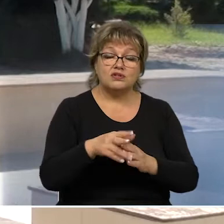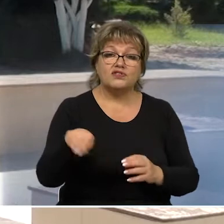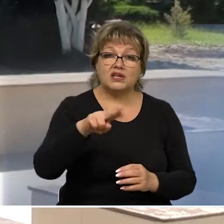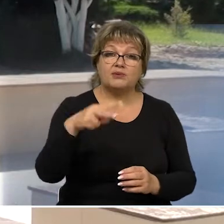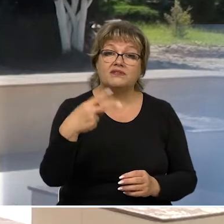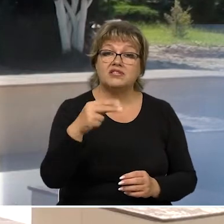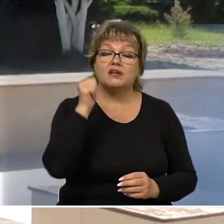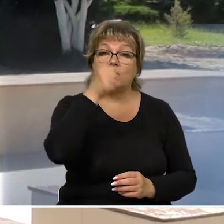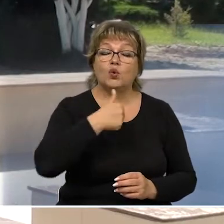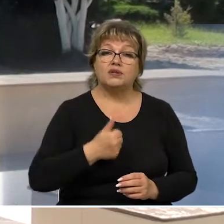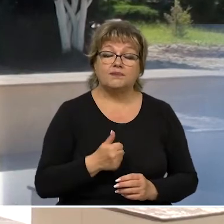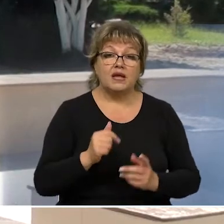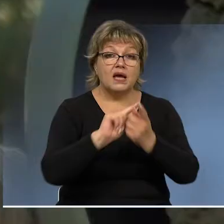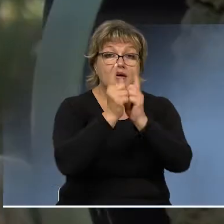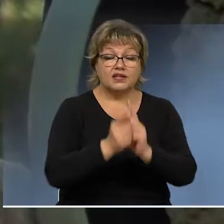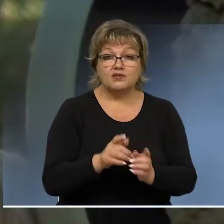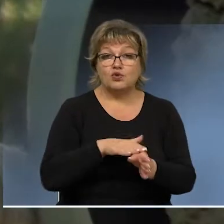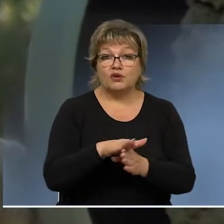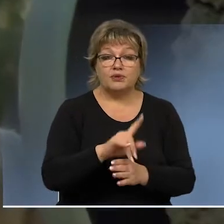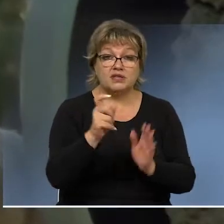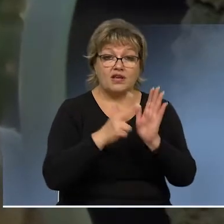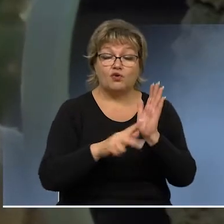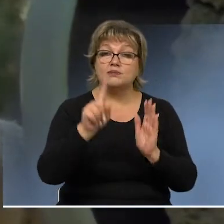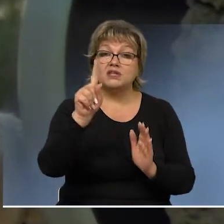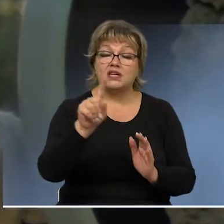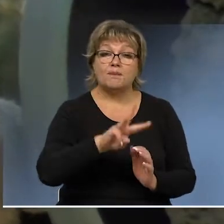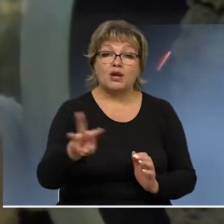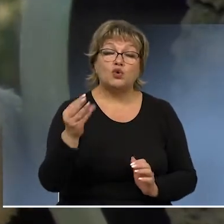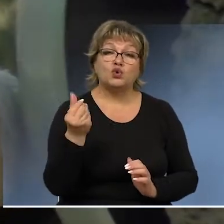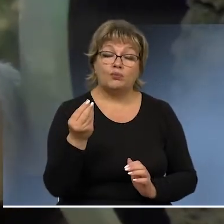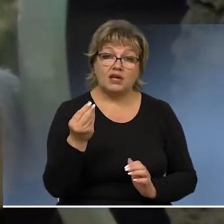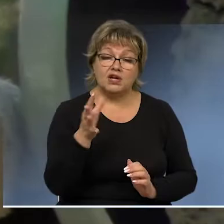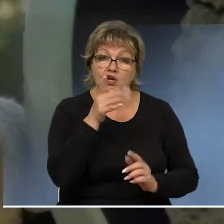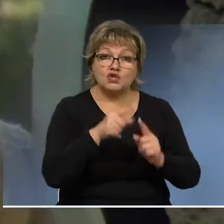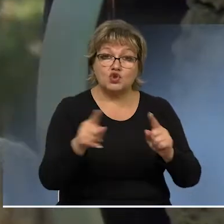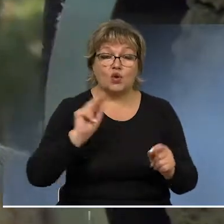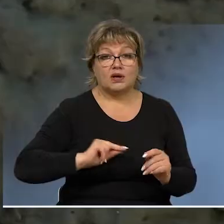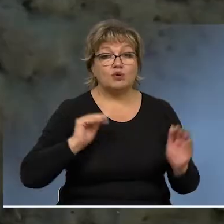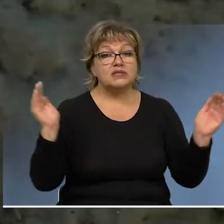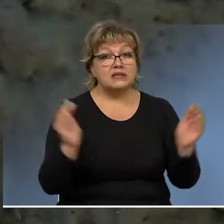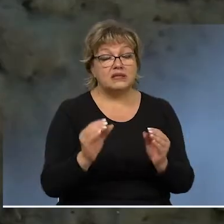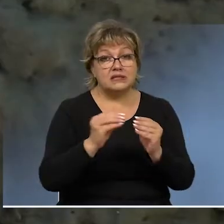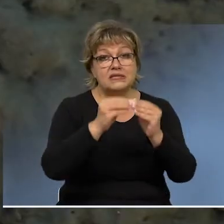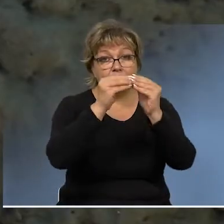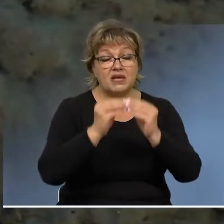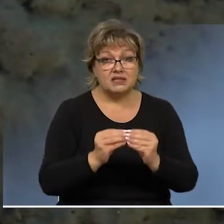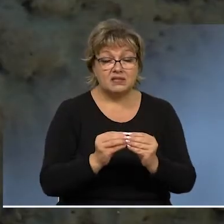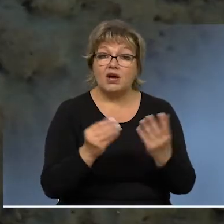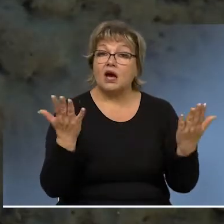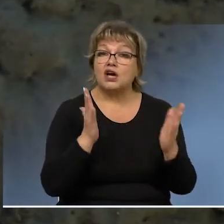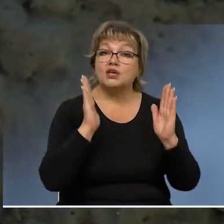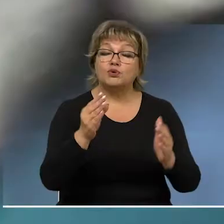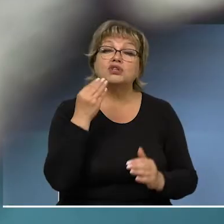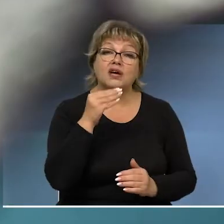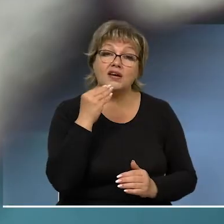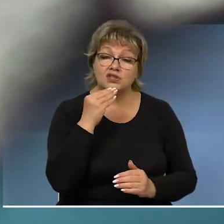планируется осуществить в декабре двадцатого года и конструкцию проведут за 81 миллион рублей срок работ сократили на 10